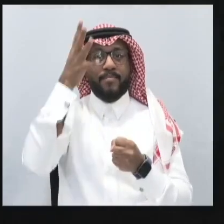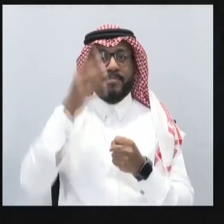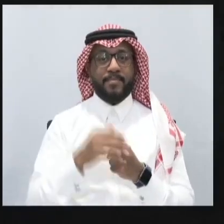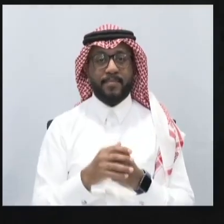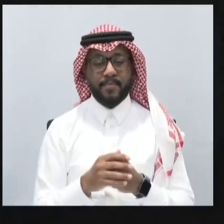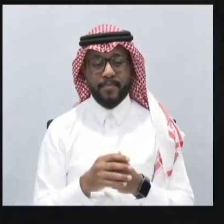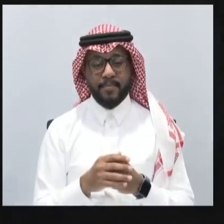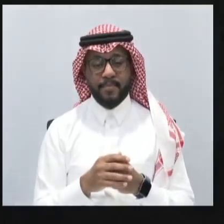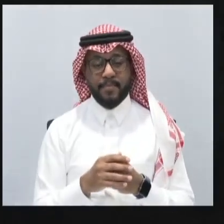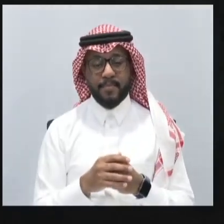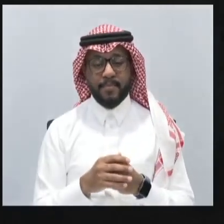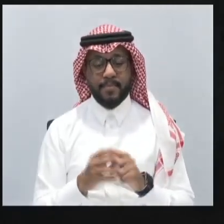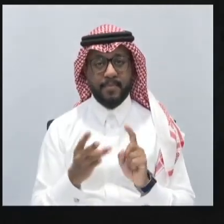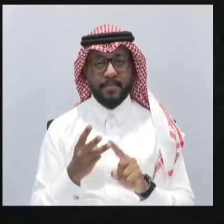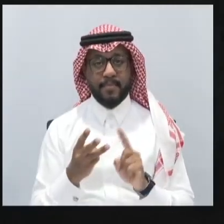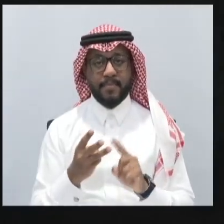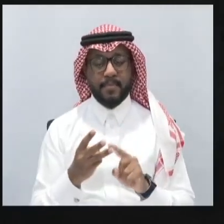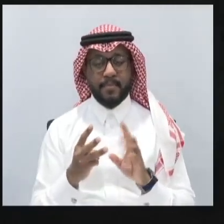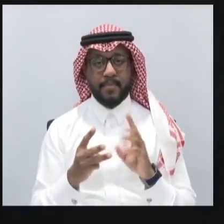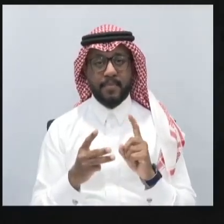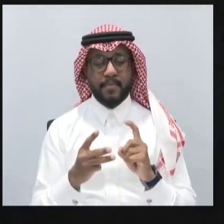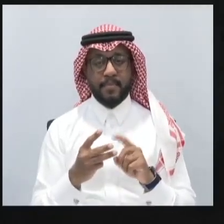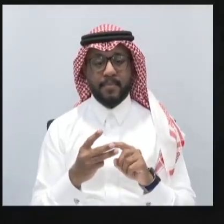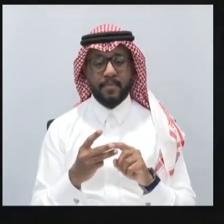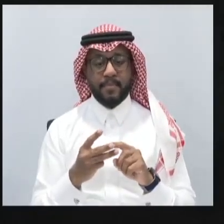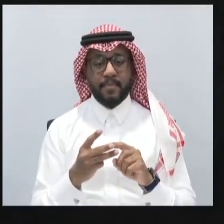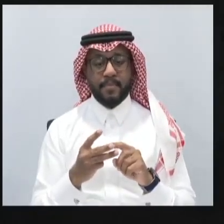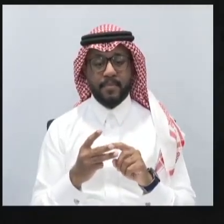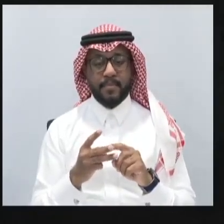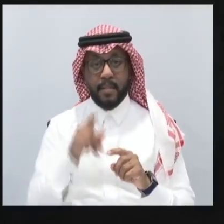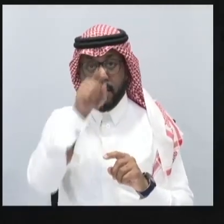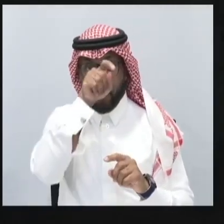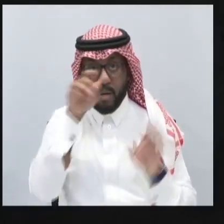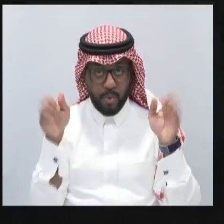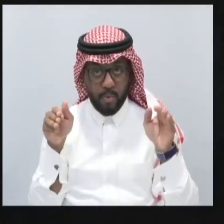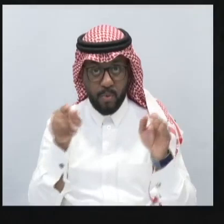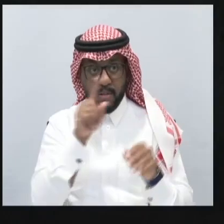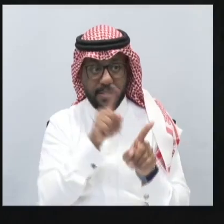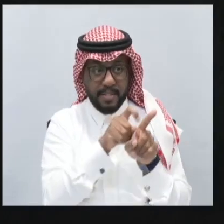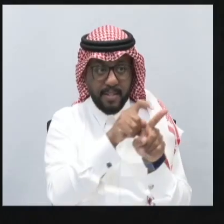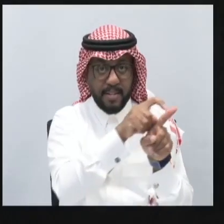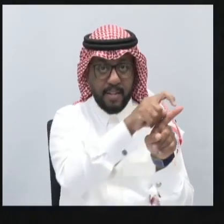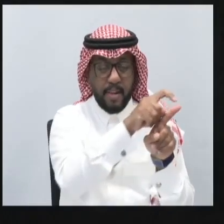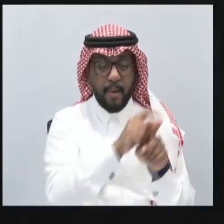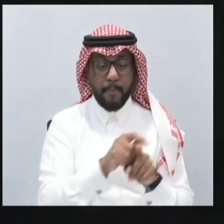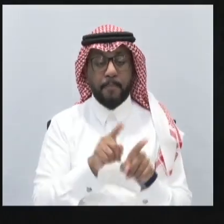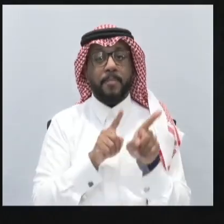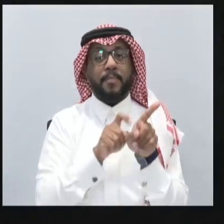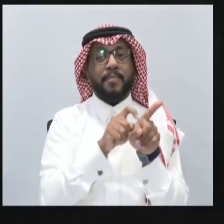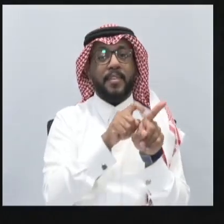وبعدين ش نجيب الصوره الثالثه الجراده ولا العصفور ممتازين